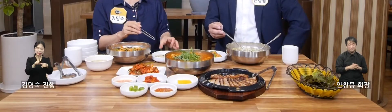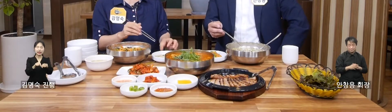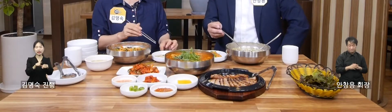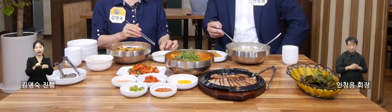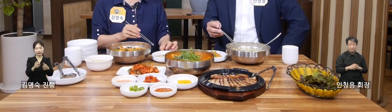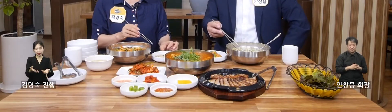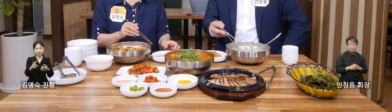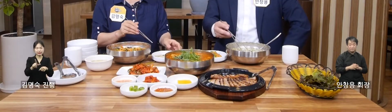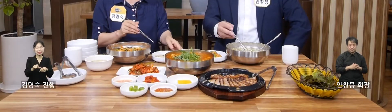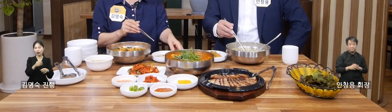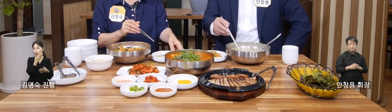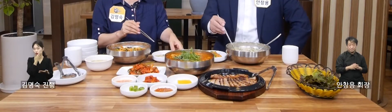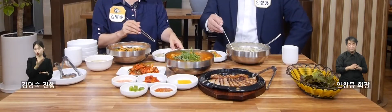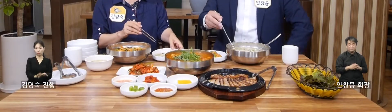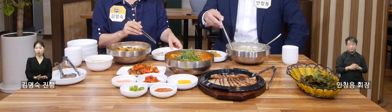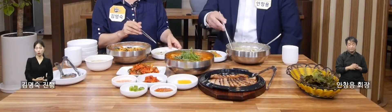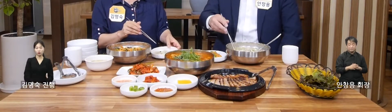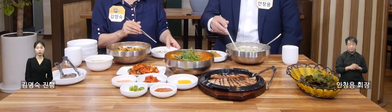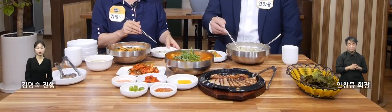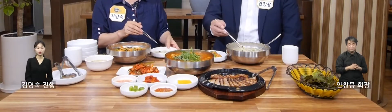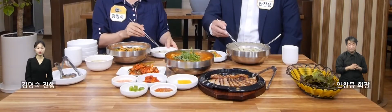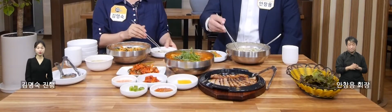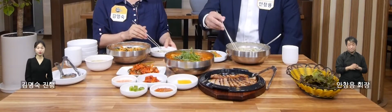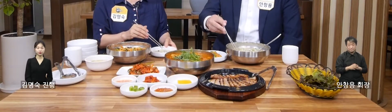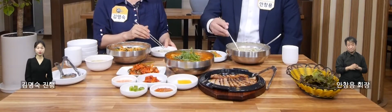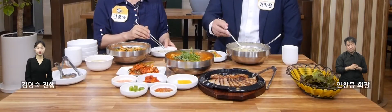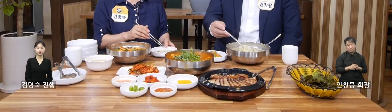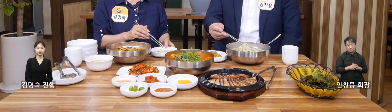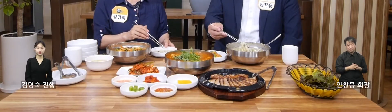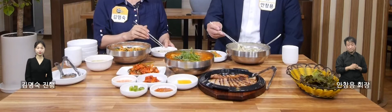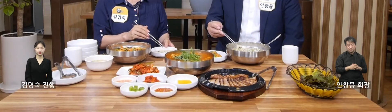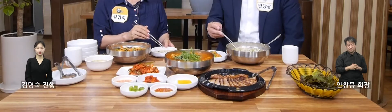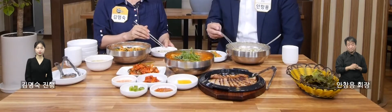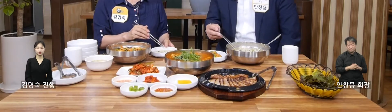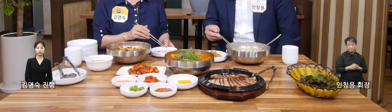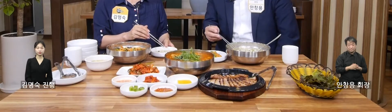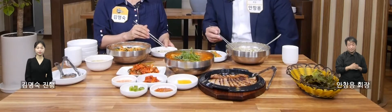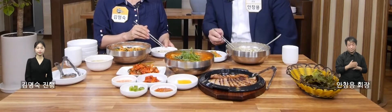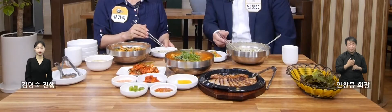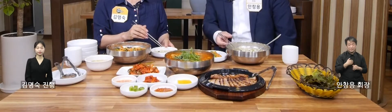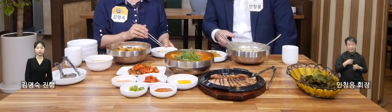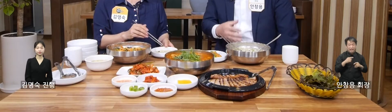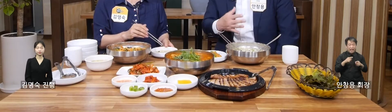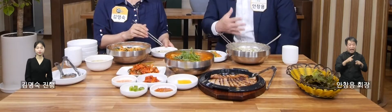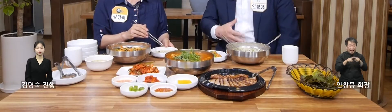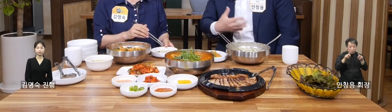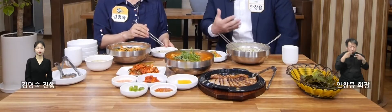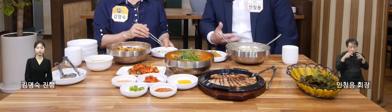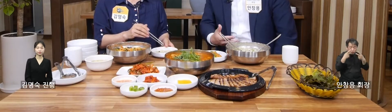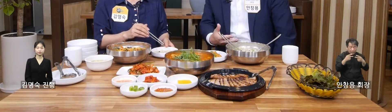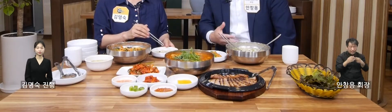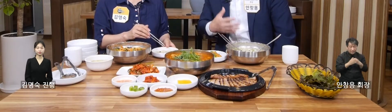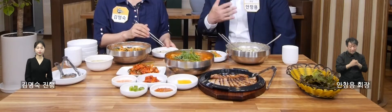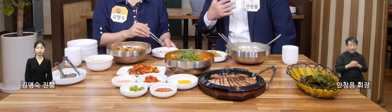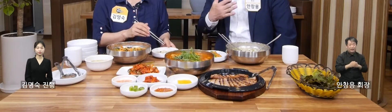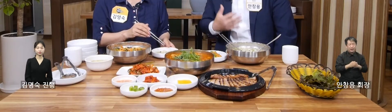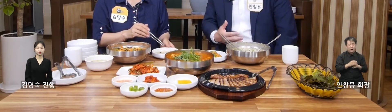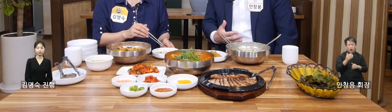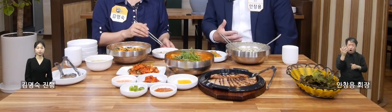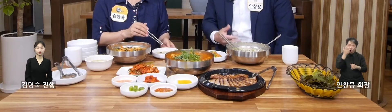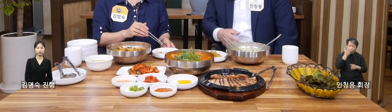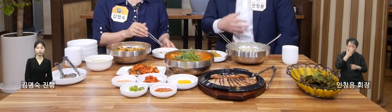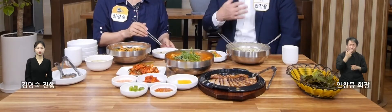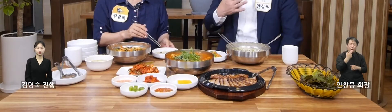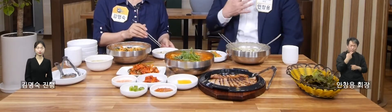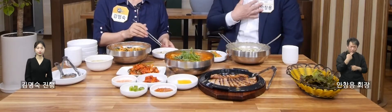중요해요. 야, 그렇군요. 예. 저는 이 집 하여튼 칼국수가 이 순한 맛,